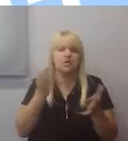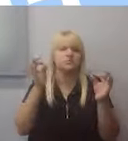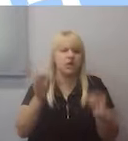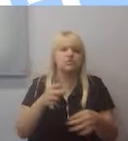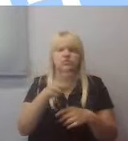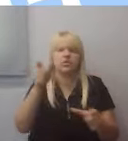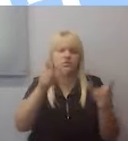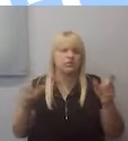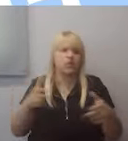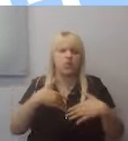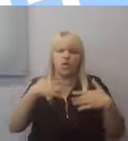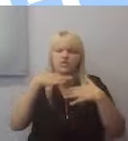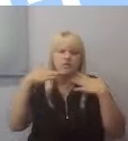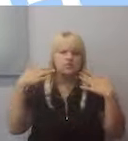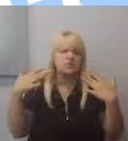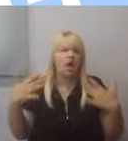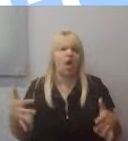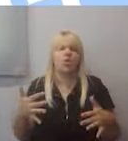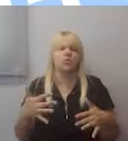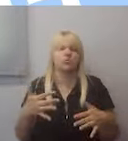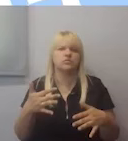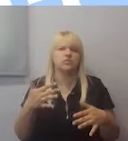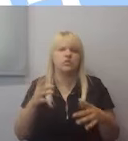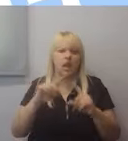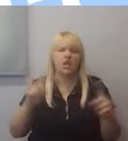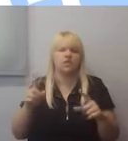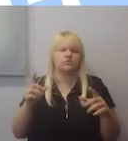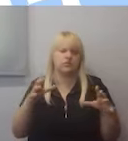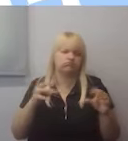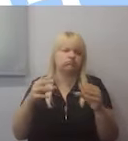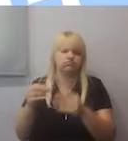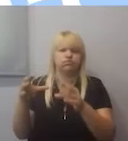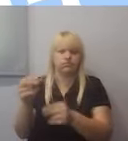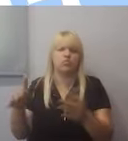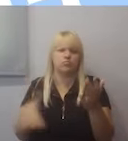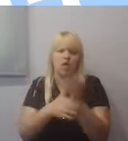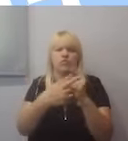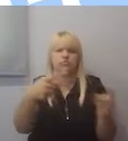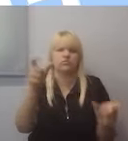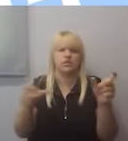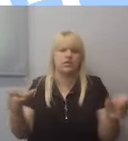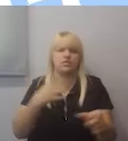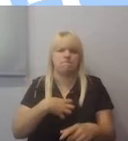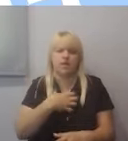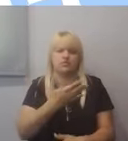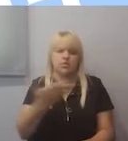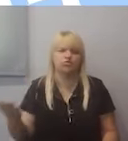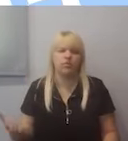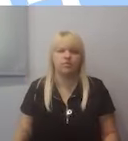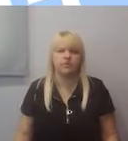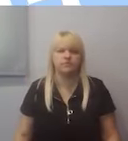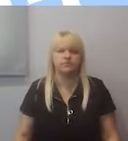daudz kā saka lietas dara un un palīdz tiem kuriem tā palīdzība ir nepieciešama tā tas man tad